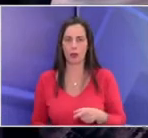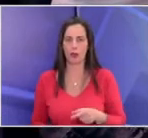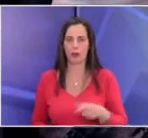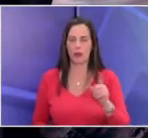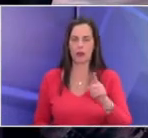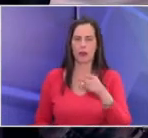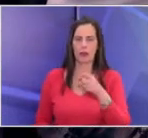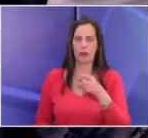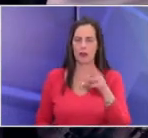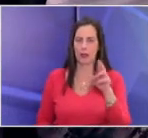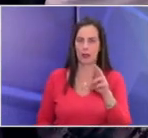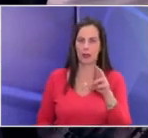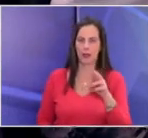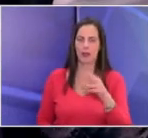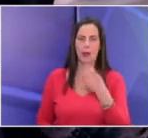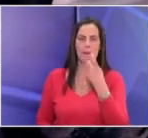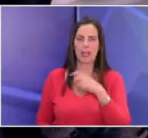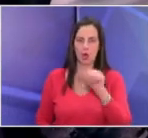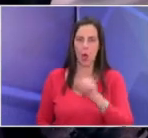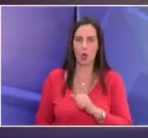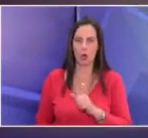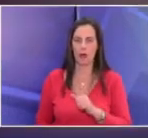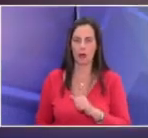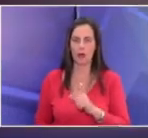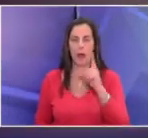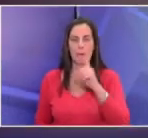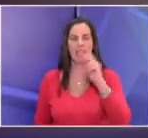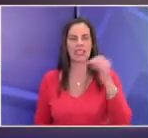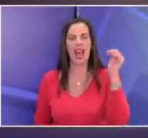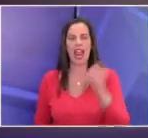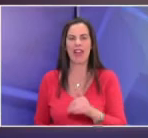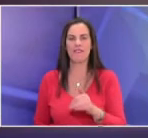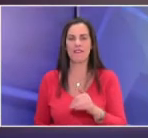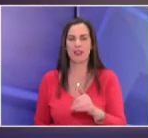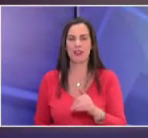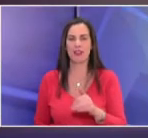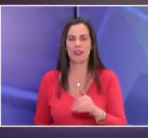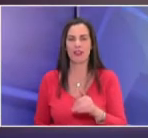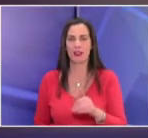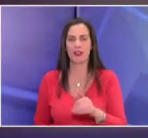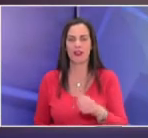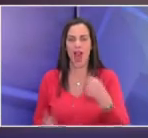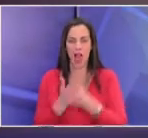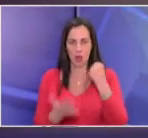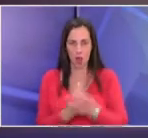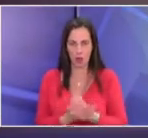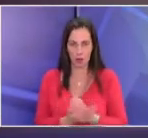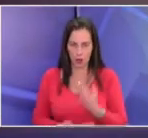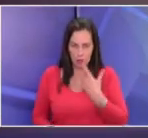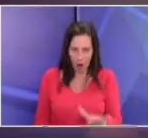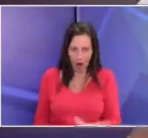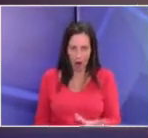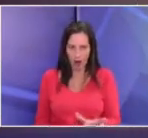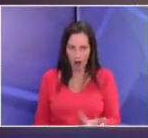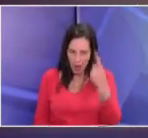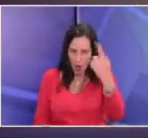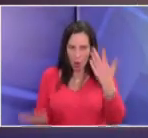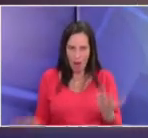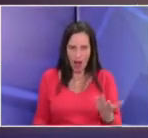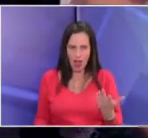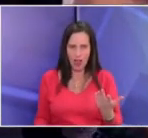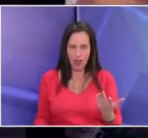אבל יש לי עוד נושא. בבקשה. היה עכשיו את המאבק של האלימות נגד נשים. נכון. אבל אני רוצה להוסיף על זה משהו. טרור המגדרי. כן, אני רוצה להוסיף על זה משהו. כי